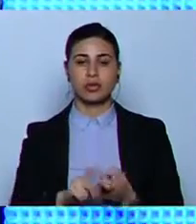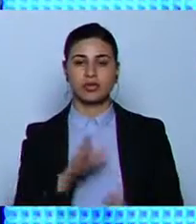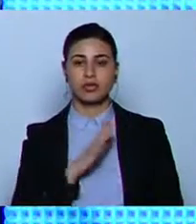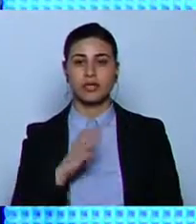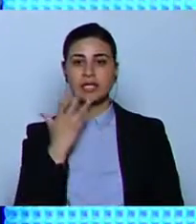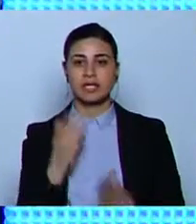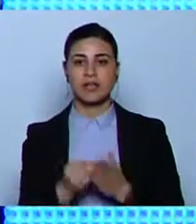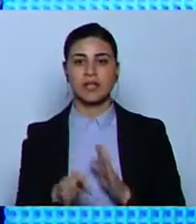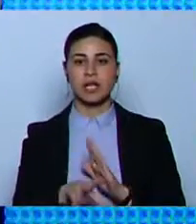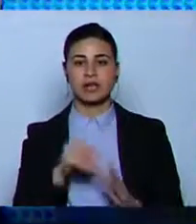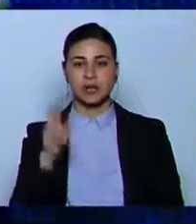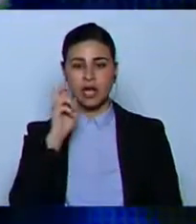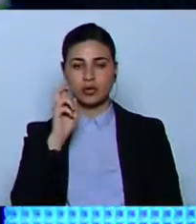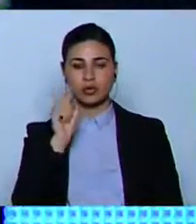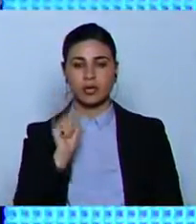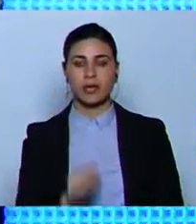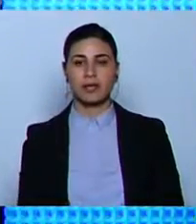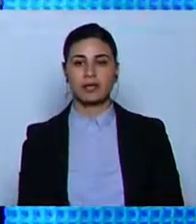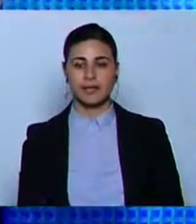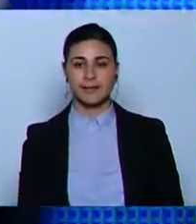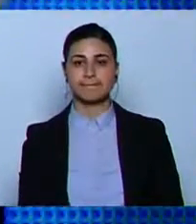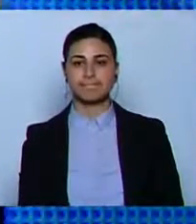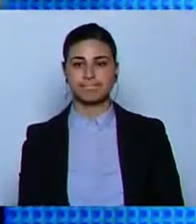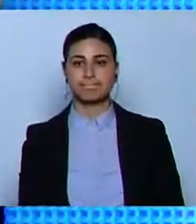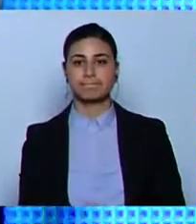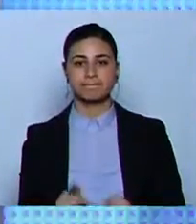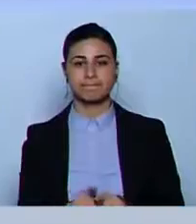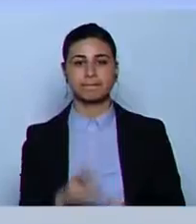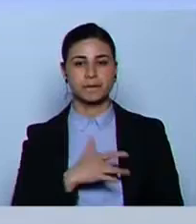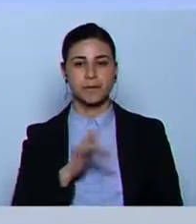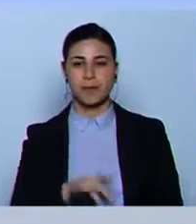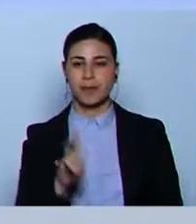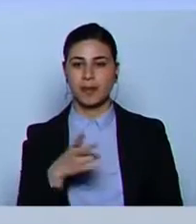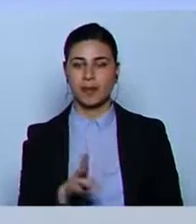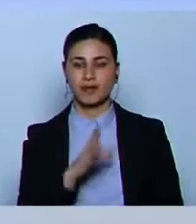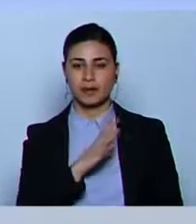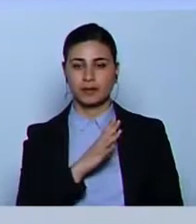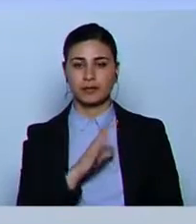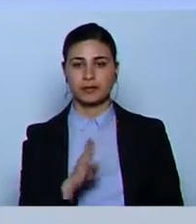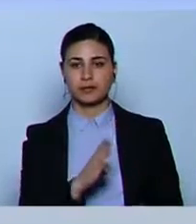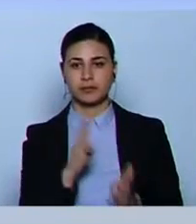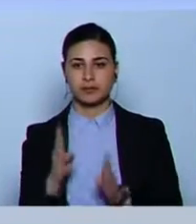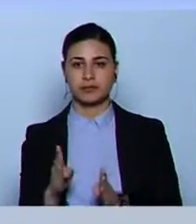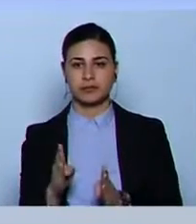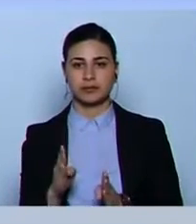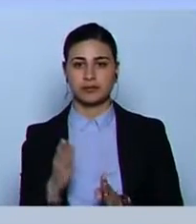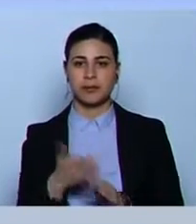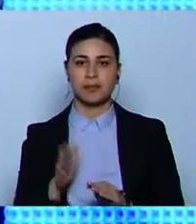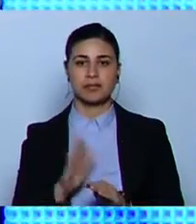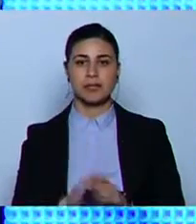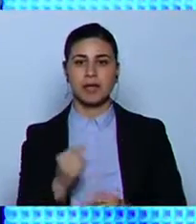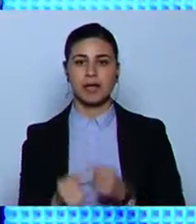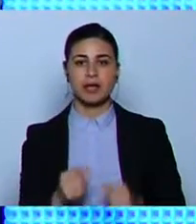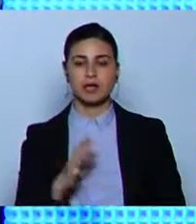ყვენ თავიანთ მიერ არჩეულ ხელისუფლებასთან. ძალიან კრიტიკულებით ნუ ვიქნები თვითმართველ ეს ქალაქების მიმართ, იმიტომ რომ ძიმე მემკვიდრეობა